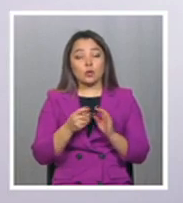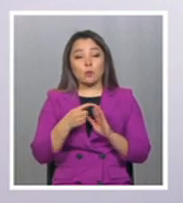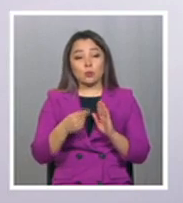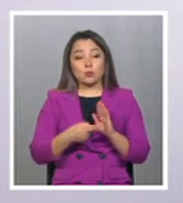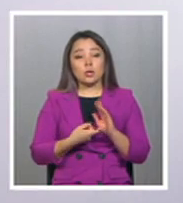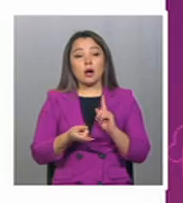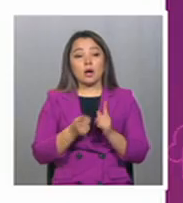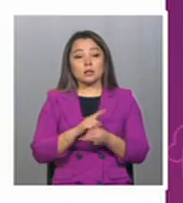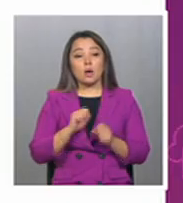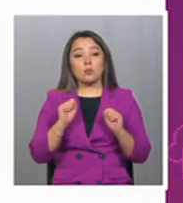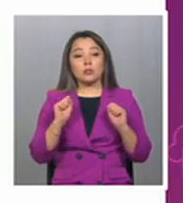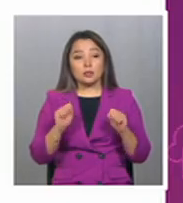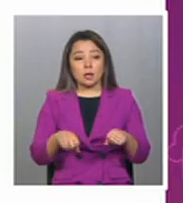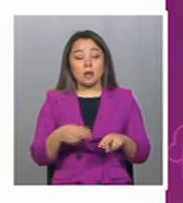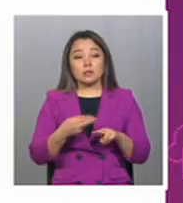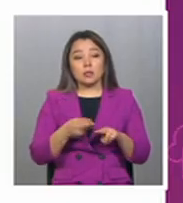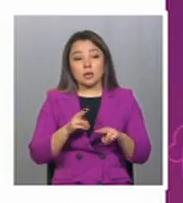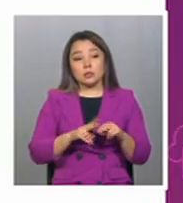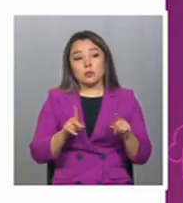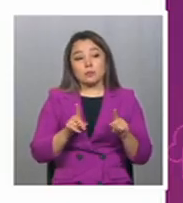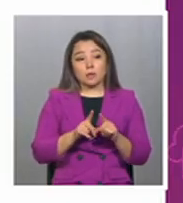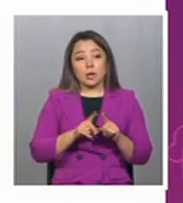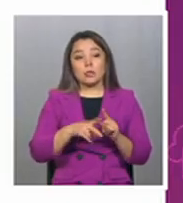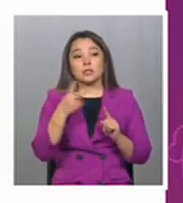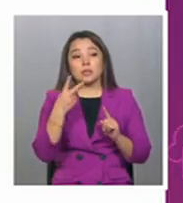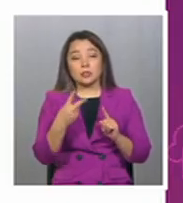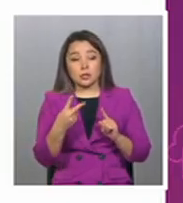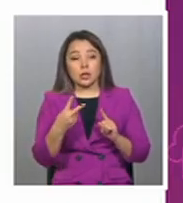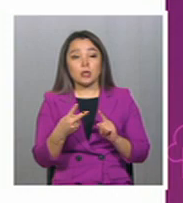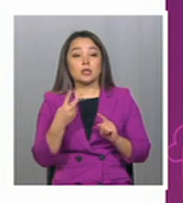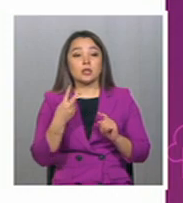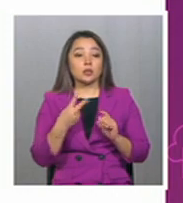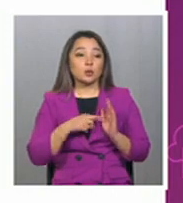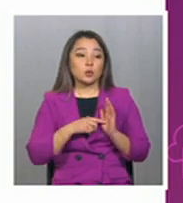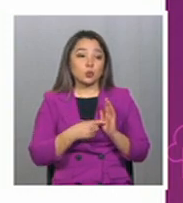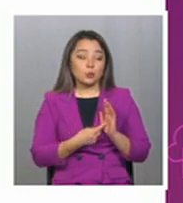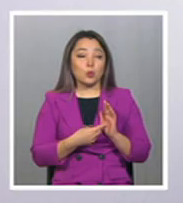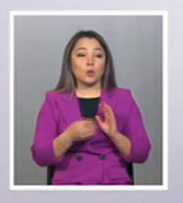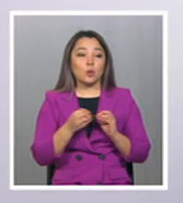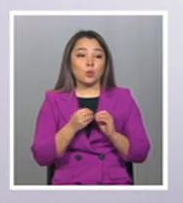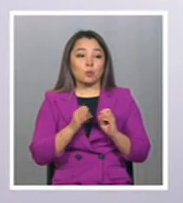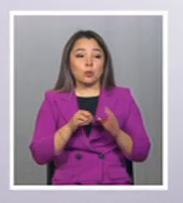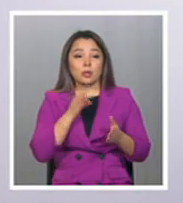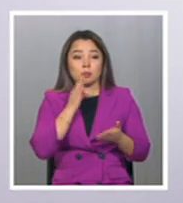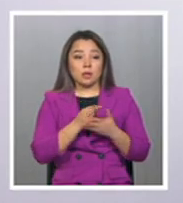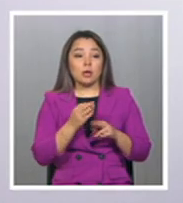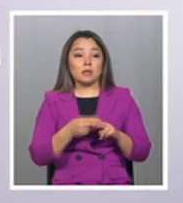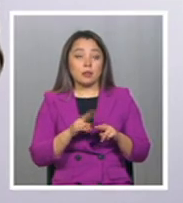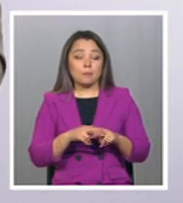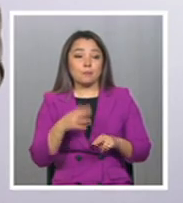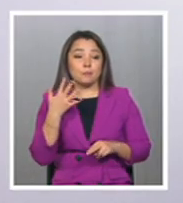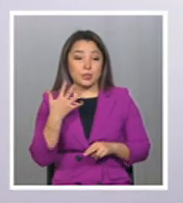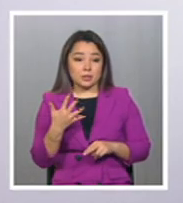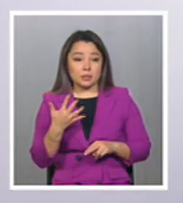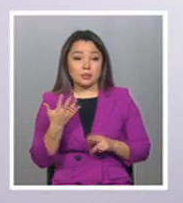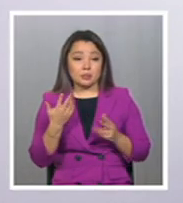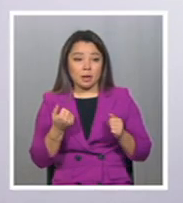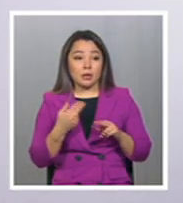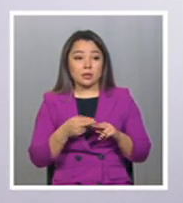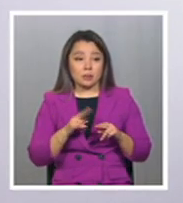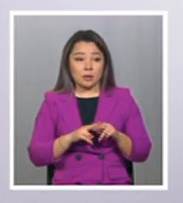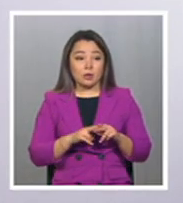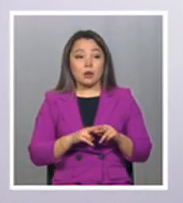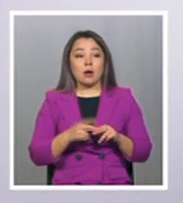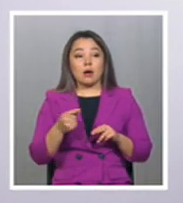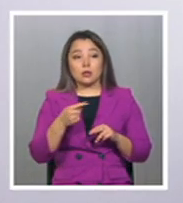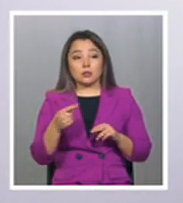айналдыруға болады. Олай болса, 2-ні неше көбейтсек 10 шығу мүмкін. Ол әрине 5. Сондықтан